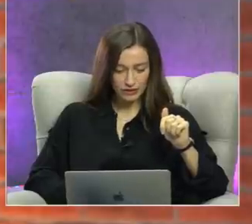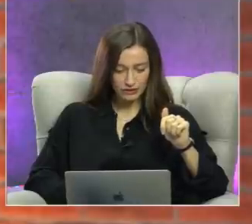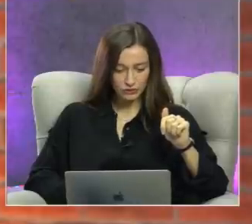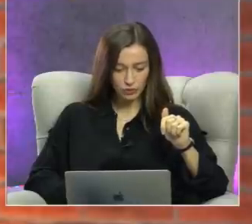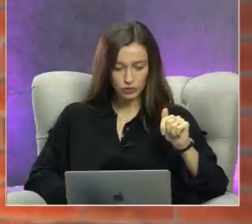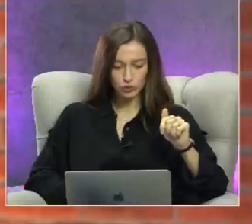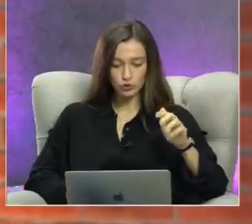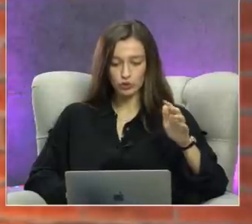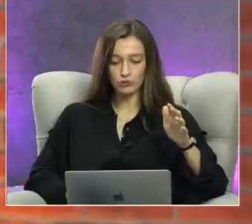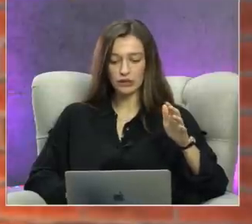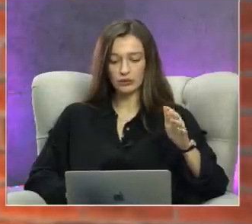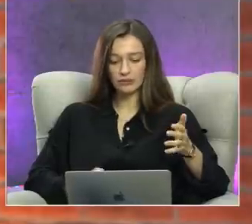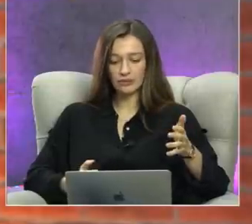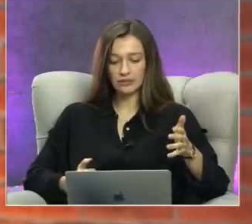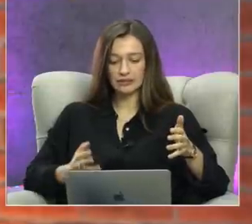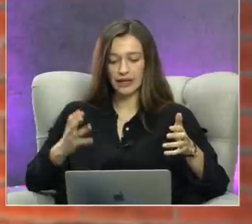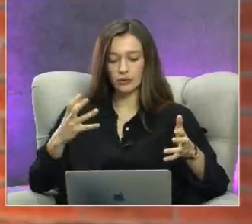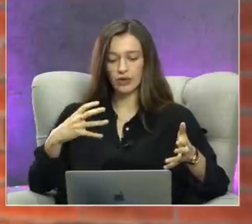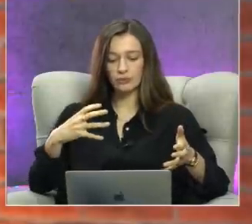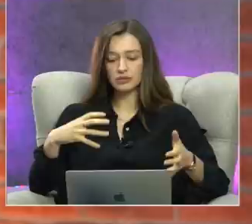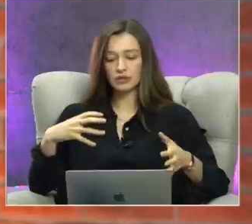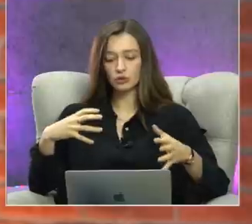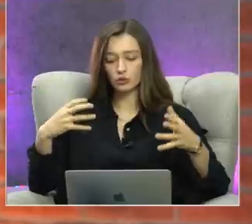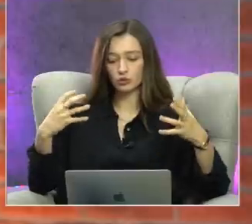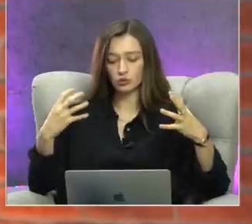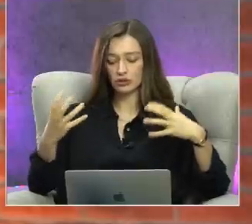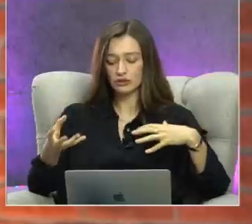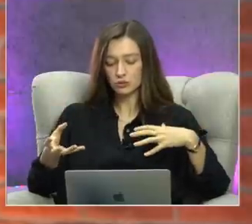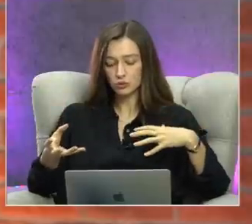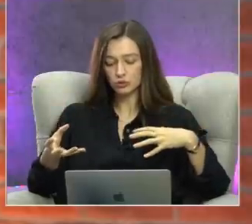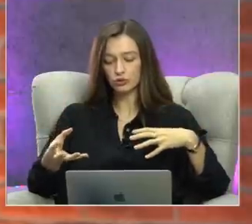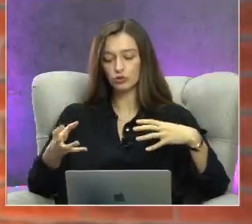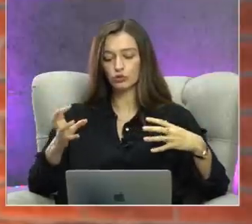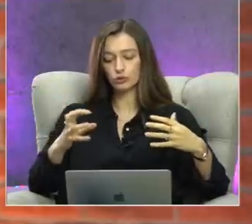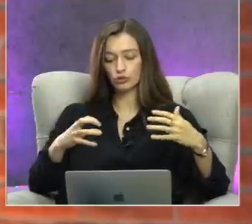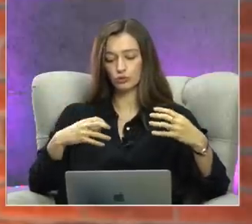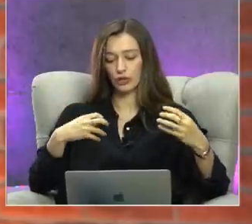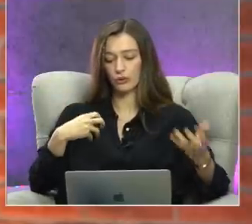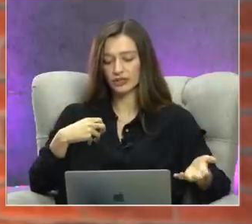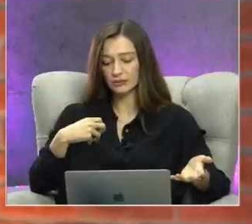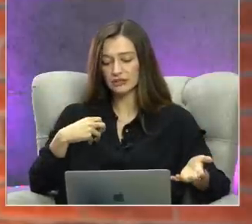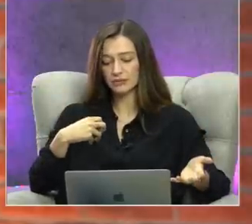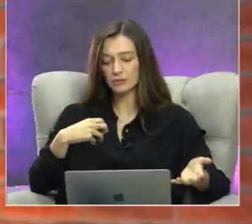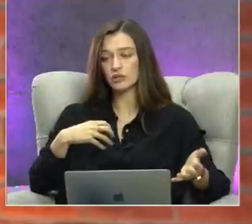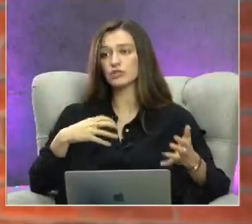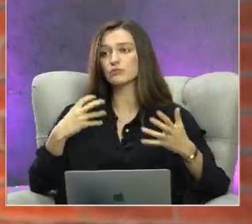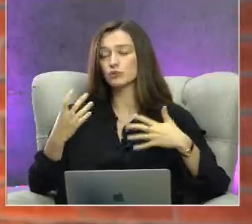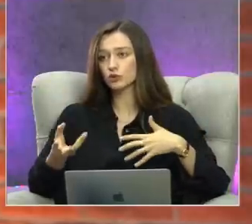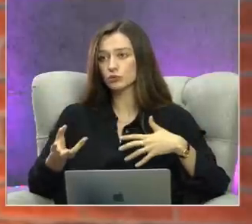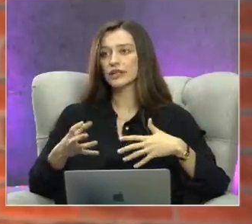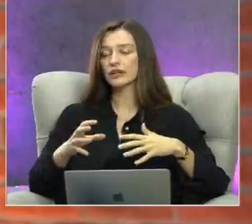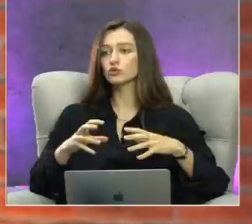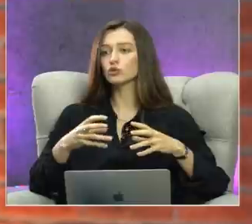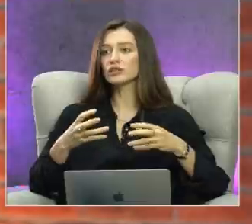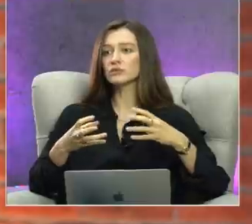soru vardı. Doğru soru sormak önemli midir? Yani öğrenme açısından doğru soru nasıl sorulur? Doğru soru sormayı öğrenebilir miyiz? Böyle bir şey